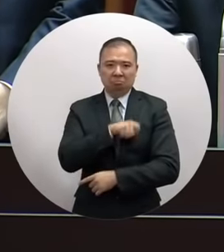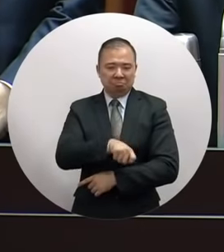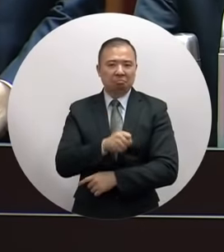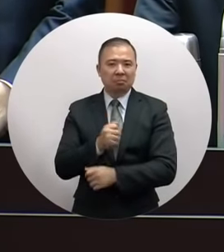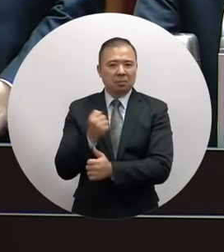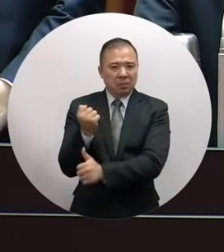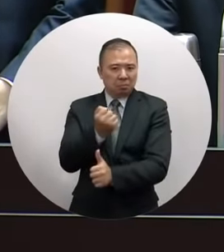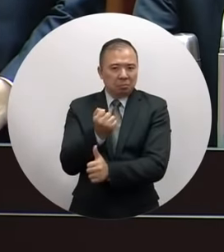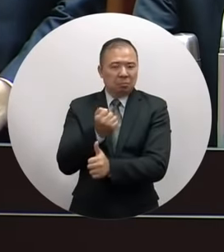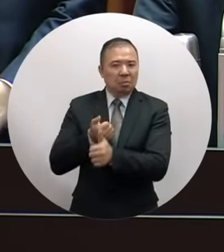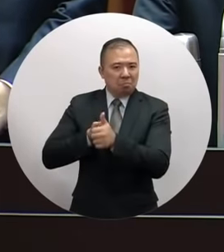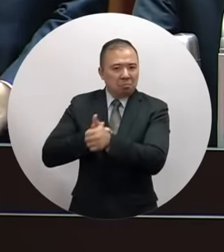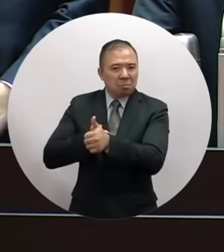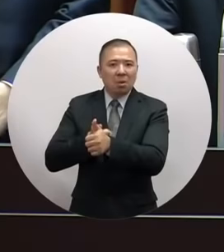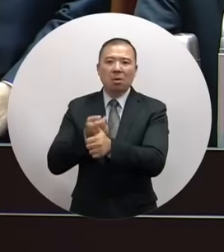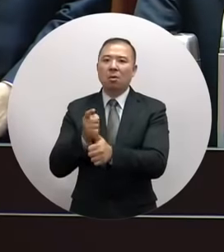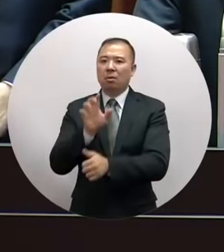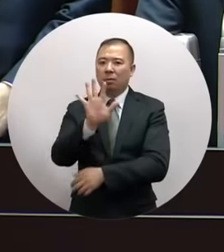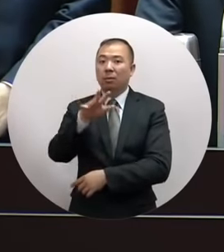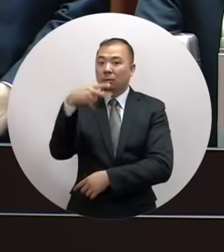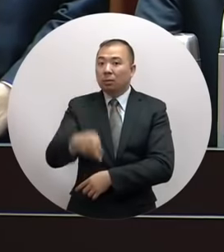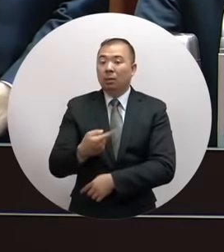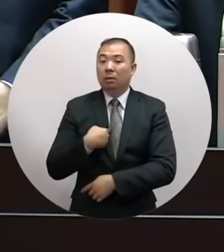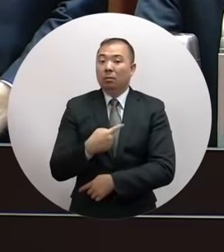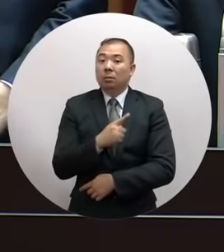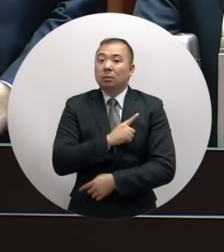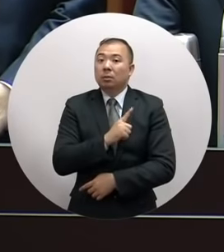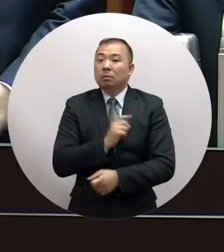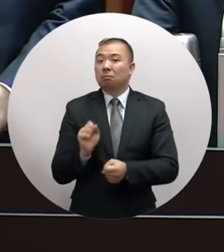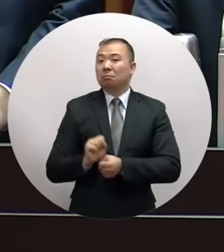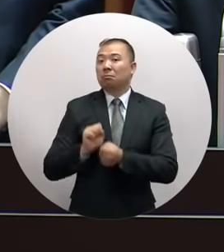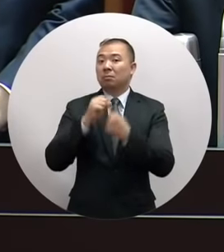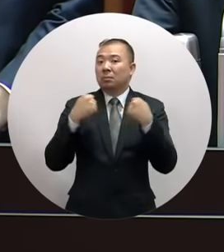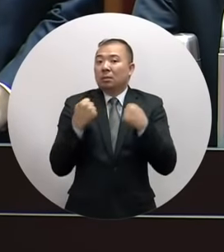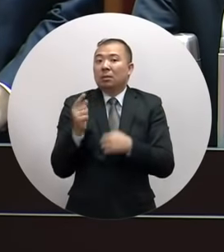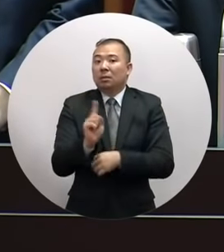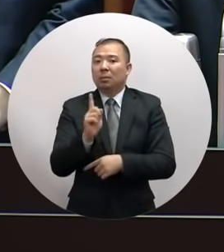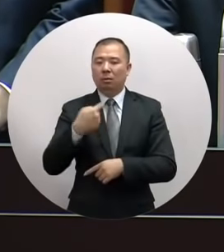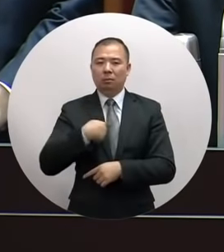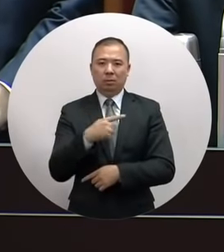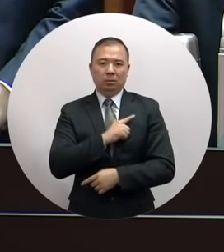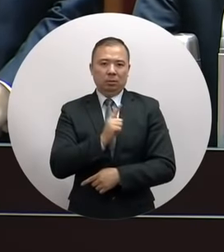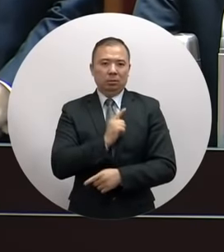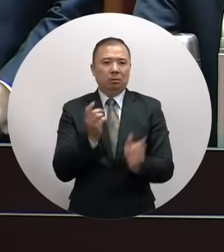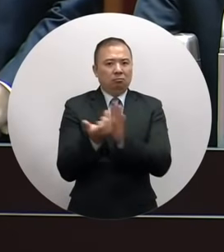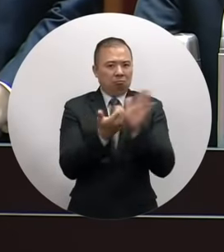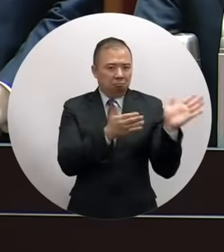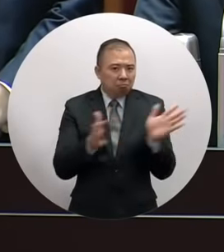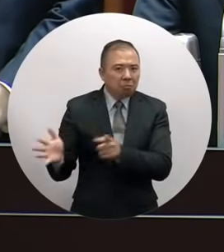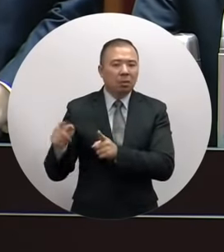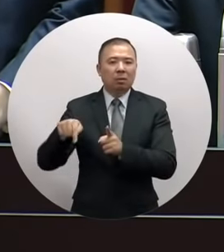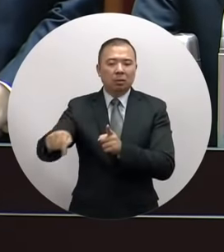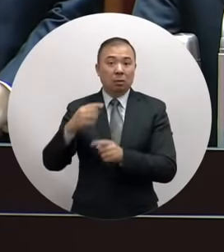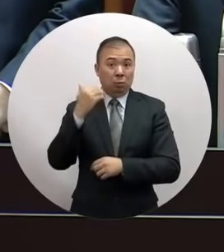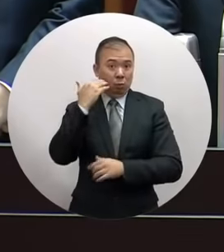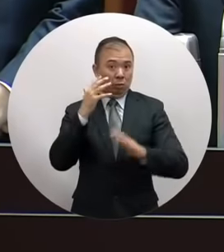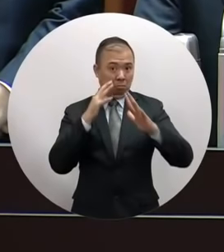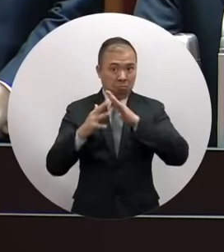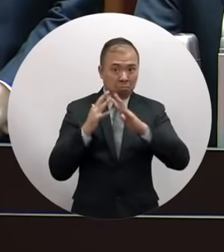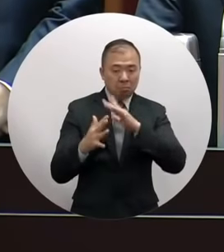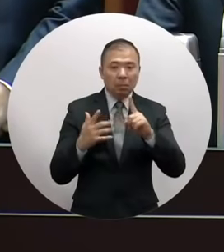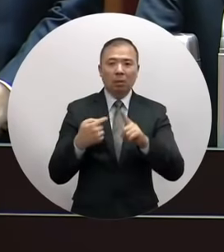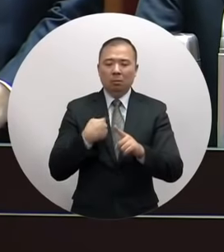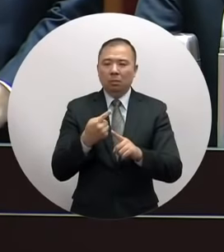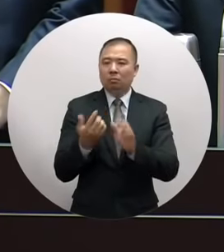终不断的增强本身，备战而不惧战，我们备战而不求